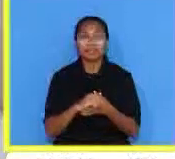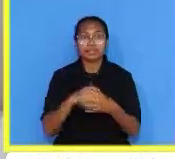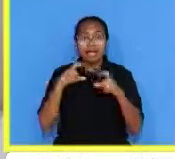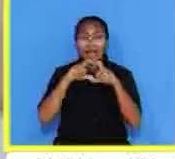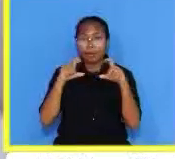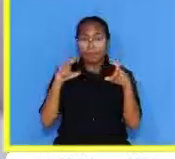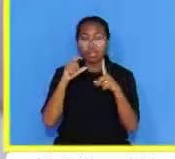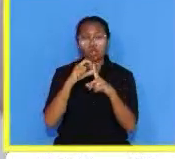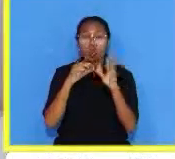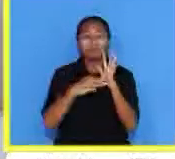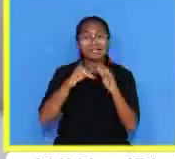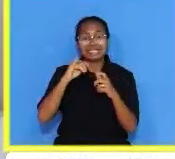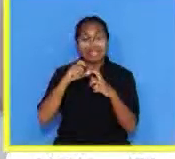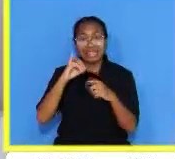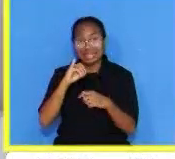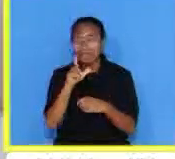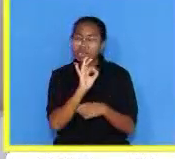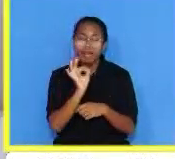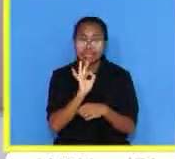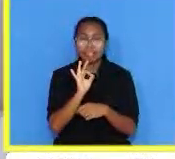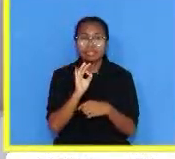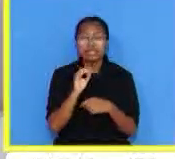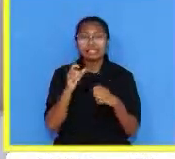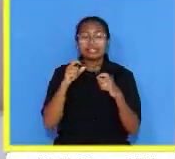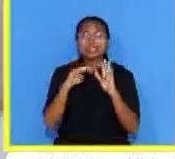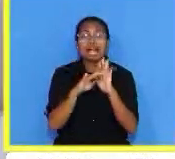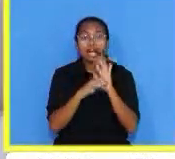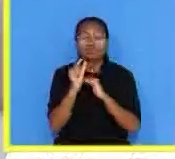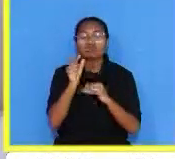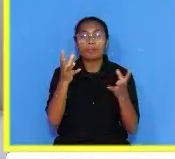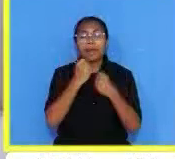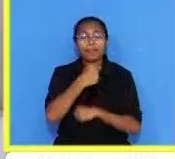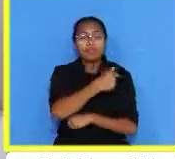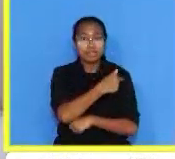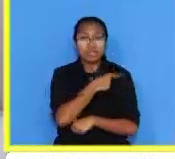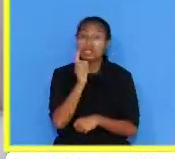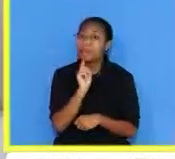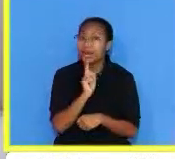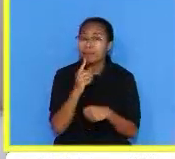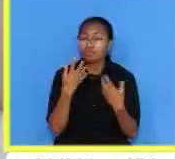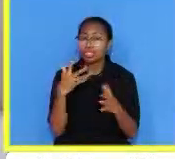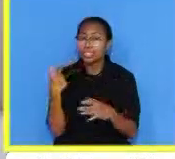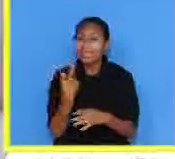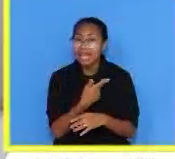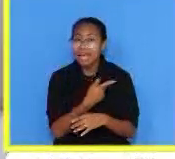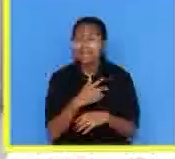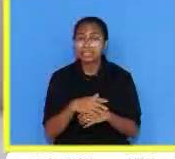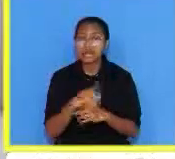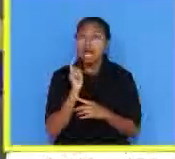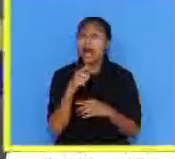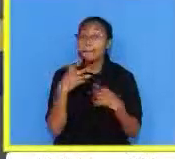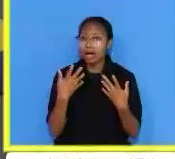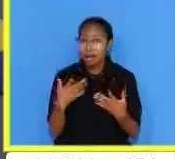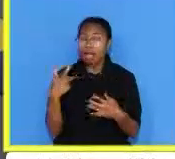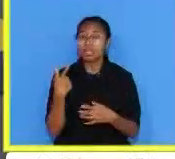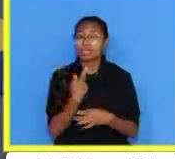KTP domisili tidak menjadi syarat untuk mendapat vaksinasi dimanapun kita. Apakah